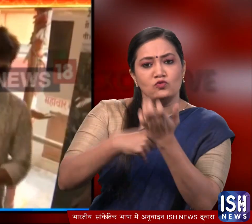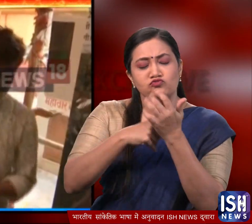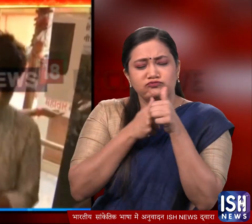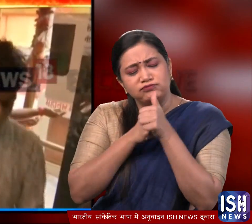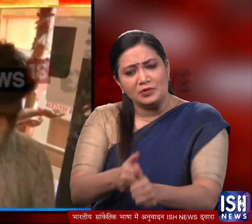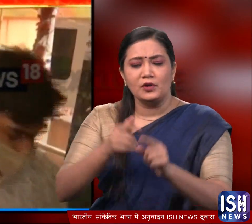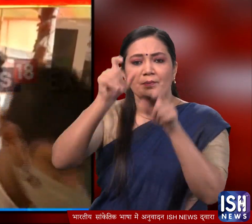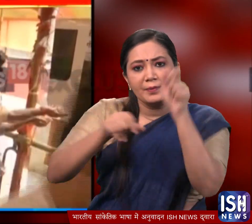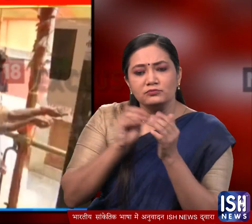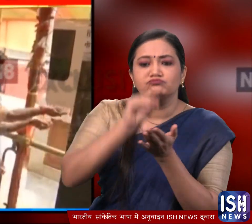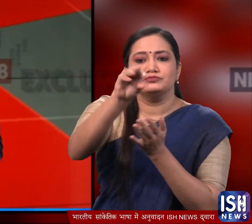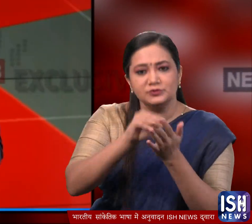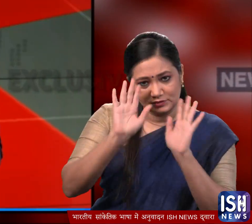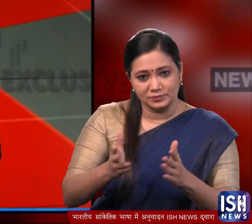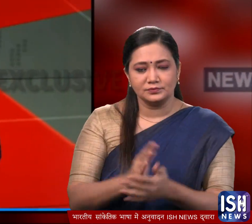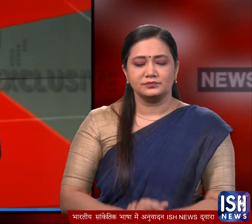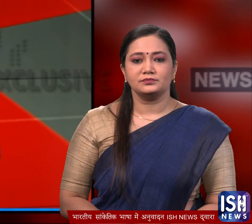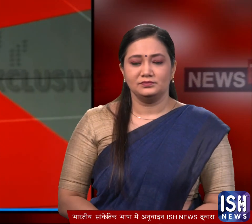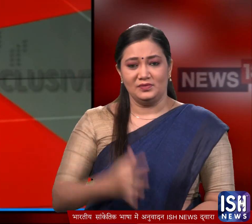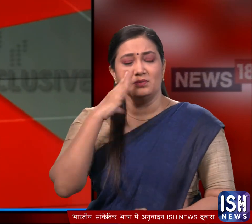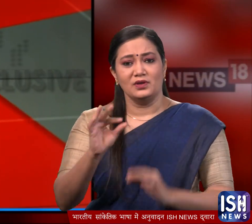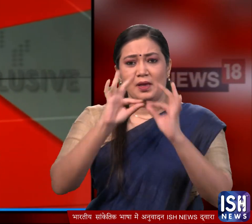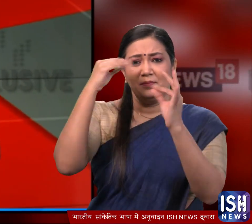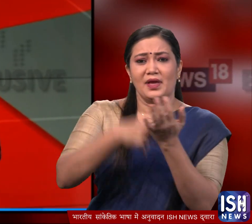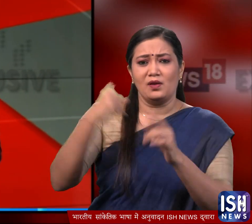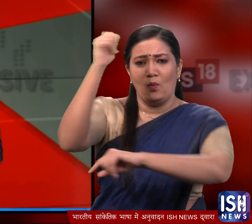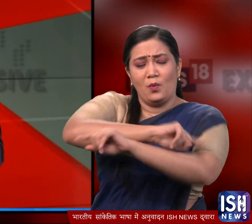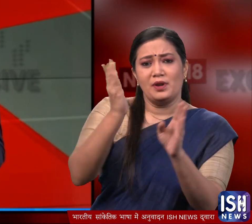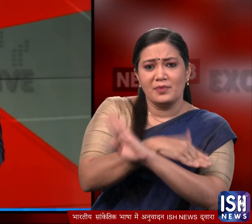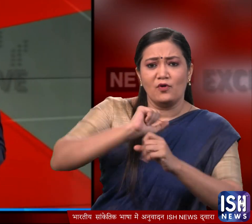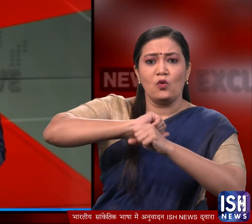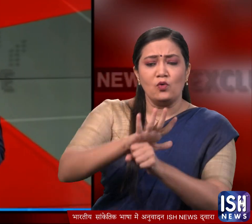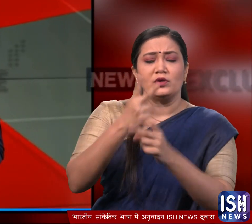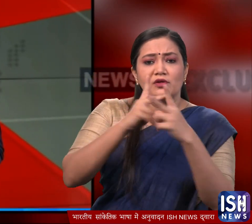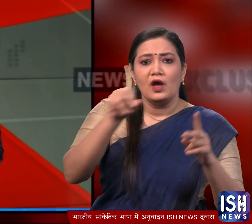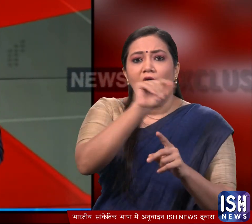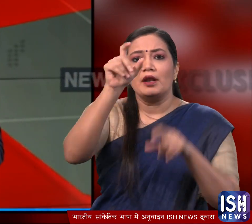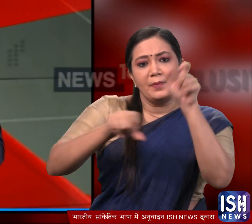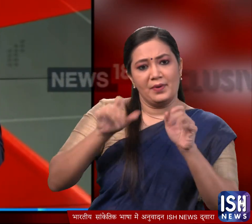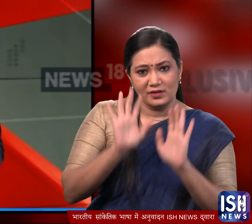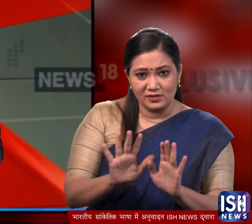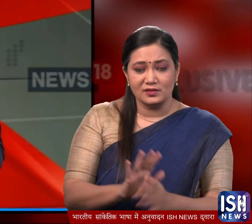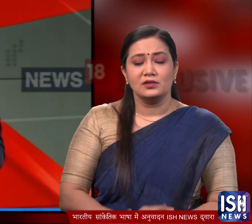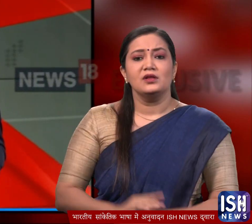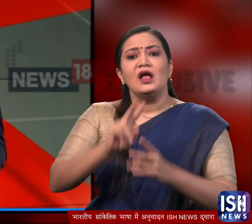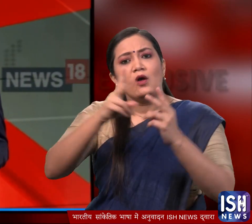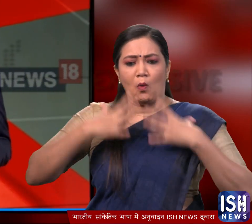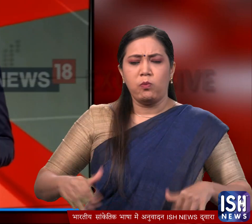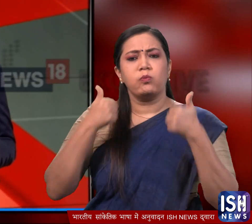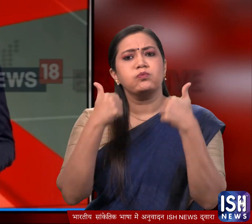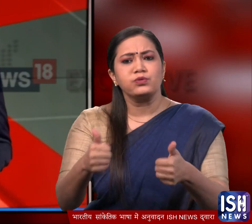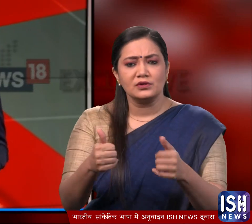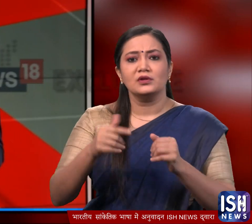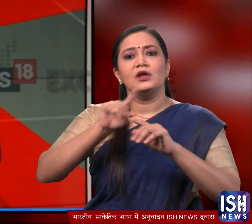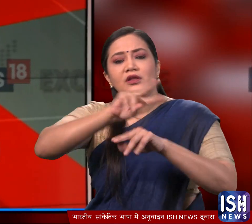में रखकर लोग पूजा करने पहुंचे। सौ बात की एक बात है कि बिहार में एक दिन पहले कोरोना के 100 मरीजों का इलाज चल रहा था, जबकि बाकी ठीक हो गए थे और इसीलिए